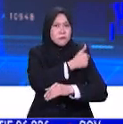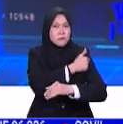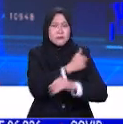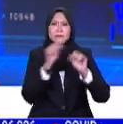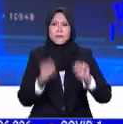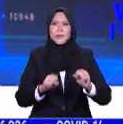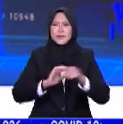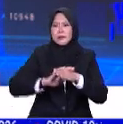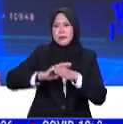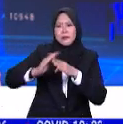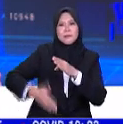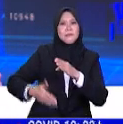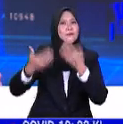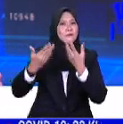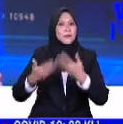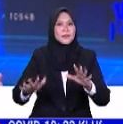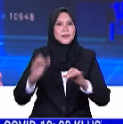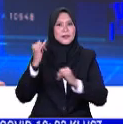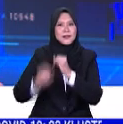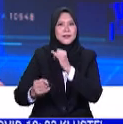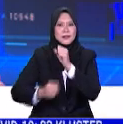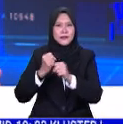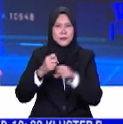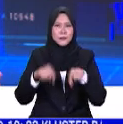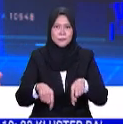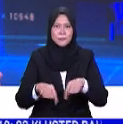mampu selesai sebelum akhir tahun ini.